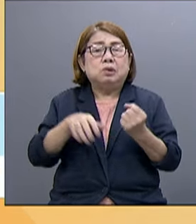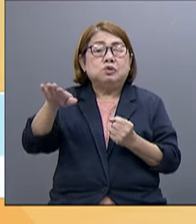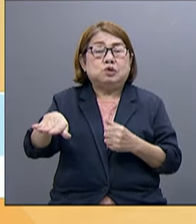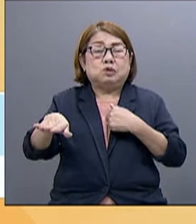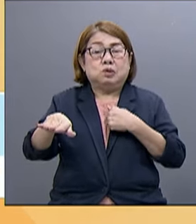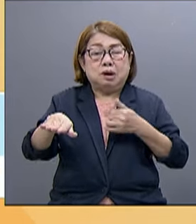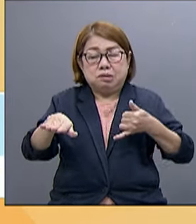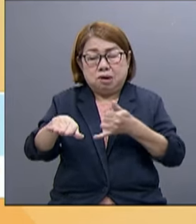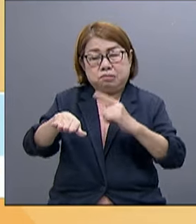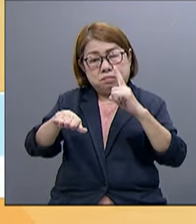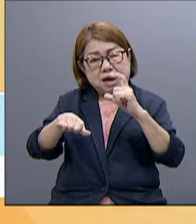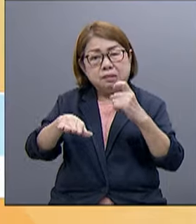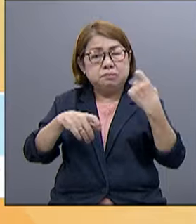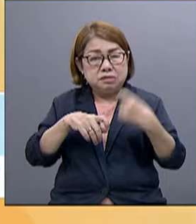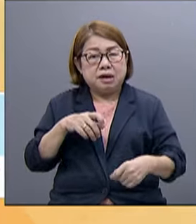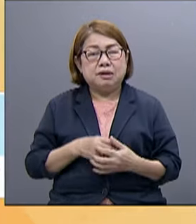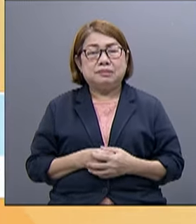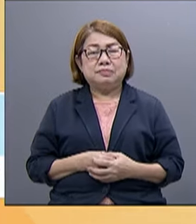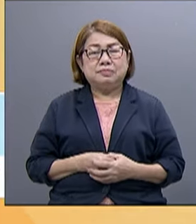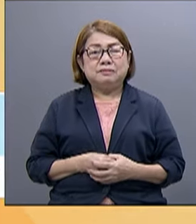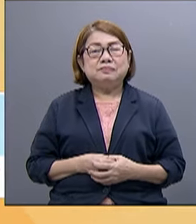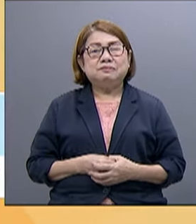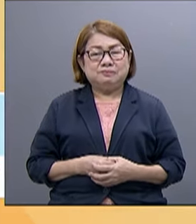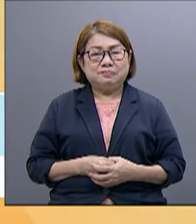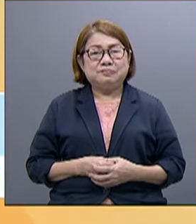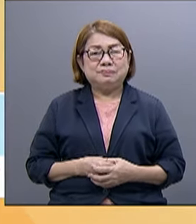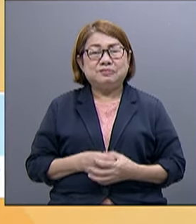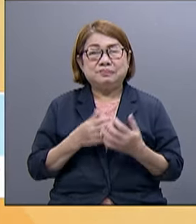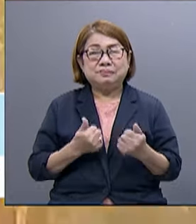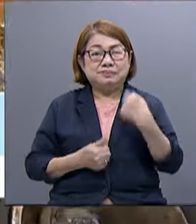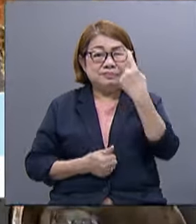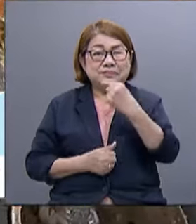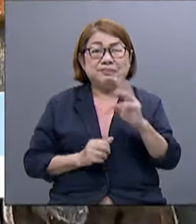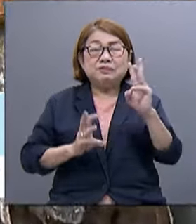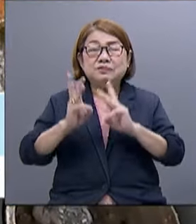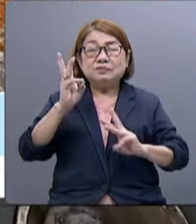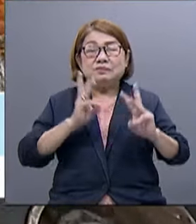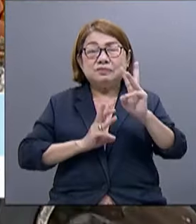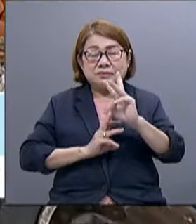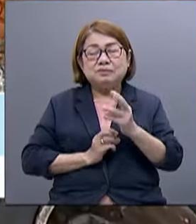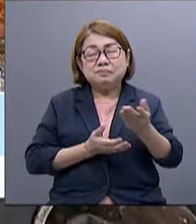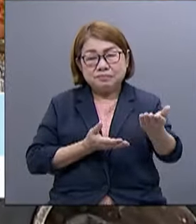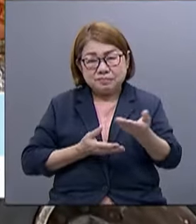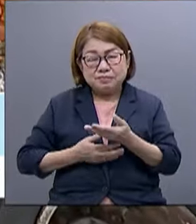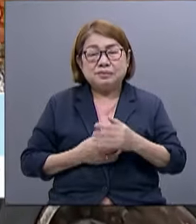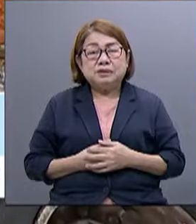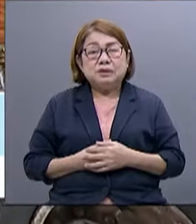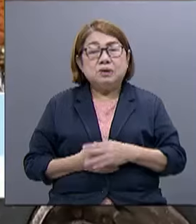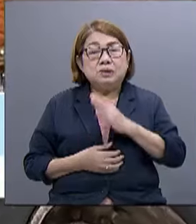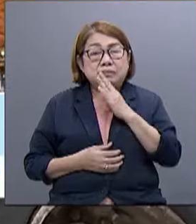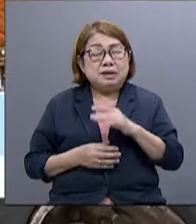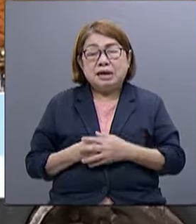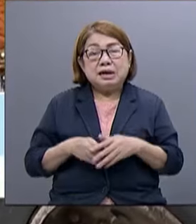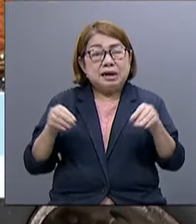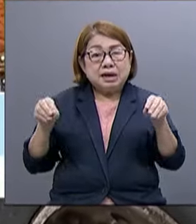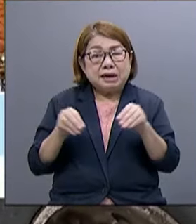ต้นเทียนได้ดี ครับนี่แหละครับก็ใครที่มีโอกาสนะครับอยากจะเชิญชวนนะครับให้มาดูกันได้นะครับถ้าเกิดยังไม่ถึงวันแห่เนี่ยเร